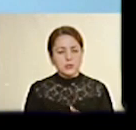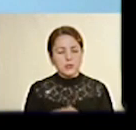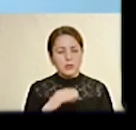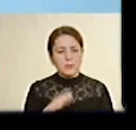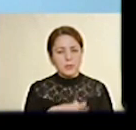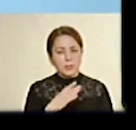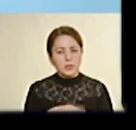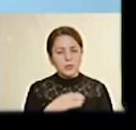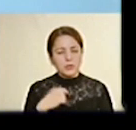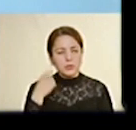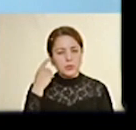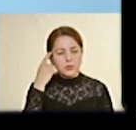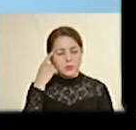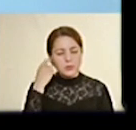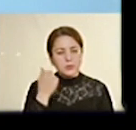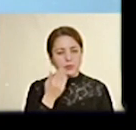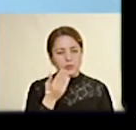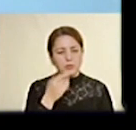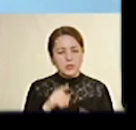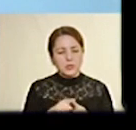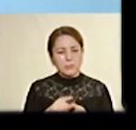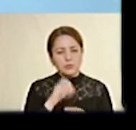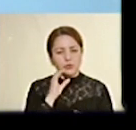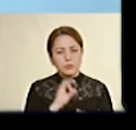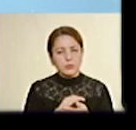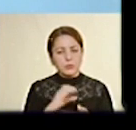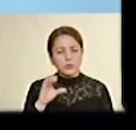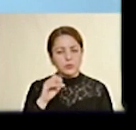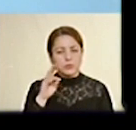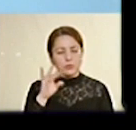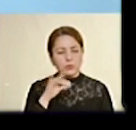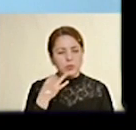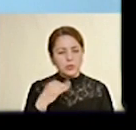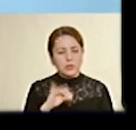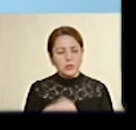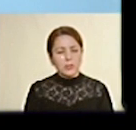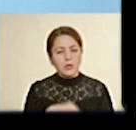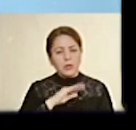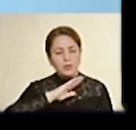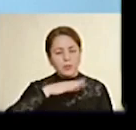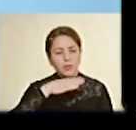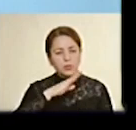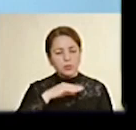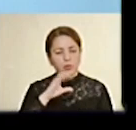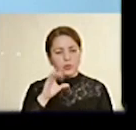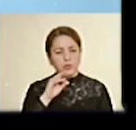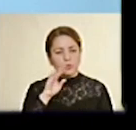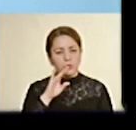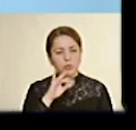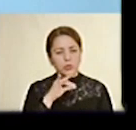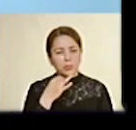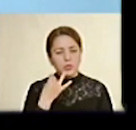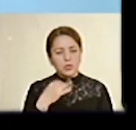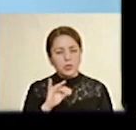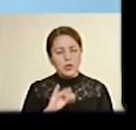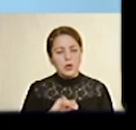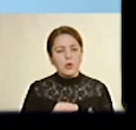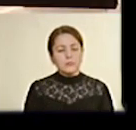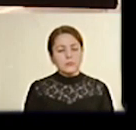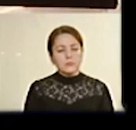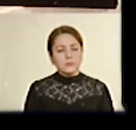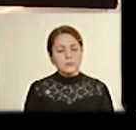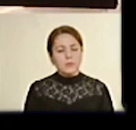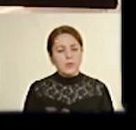Barakalla. O'ylaymanki, sizning ham javobingiz xuddi shunday. Makka jihori suniy usulda